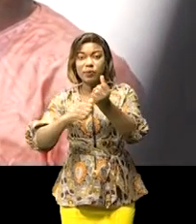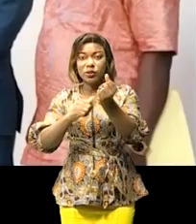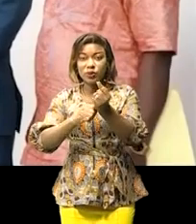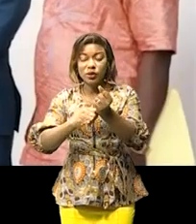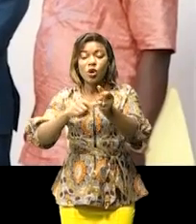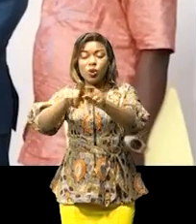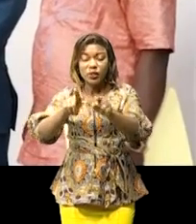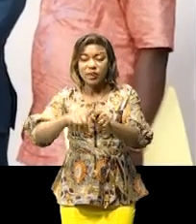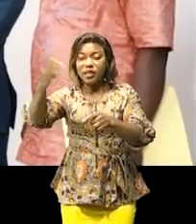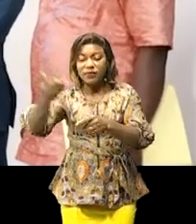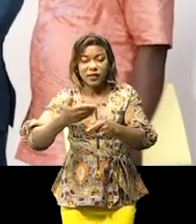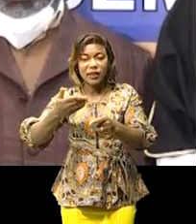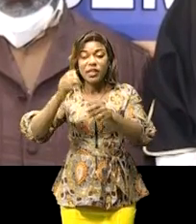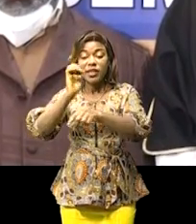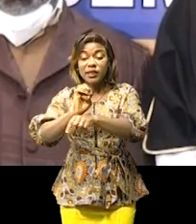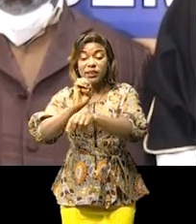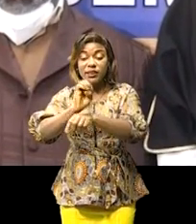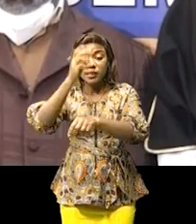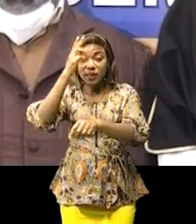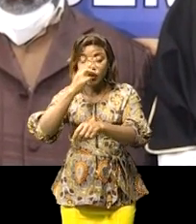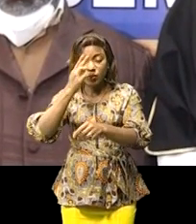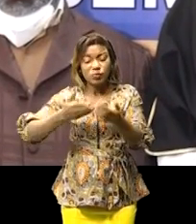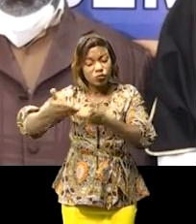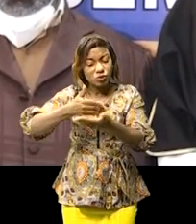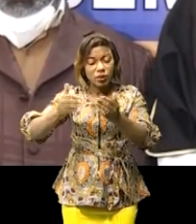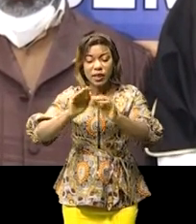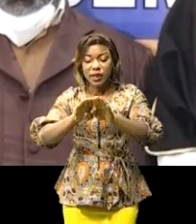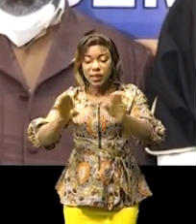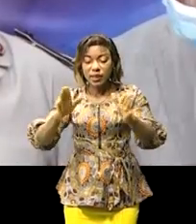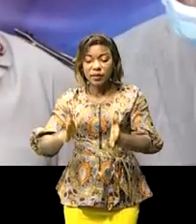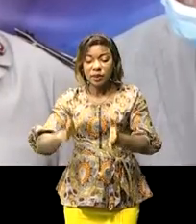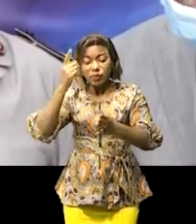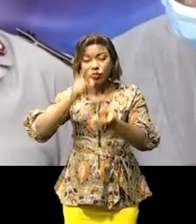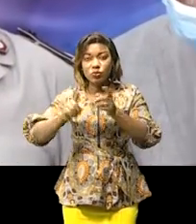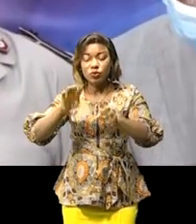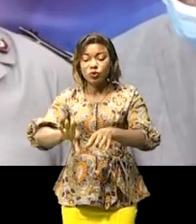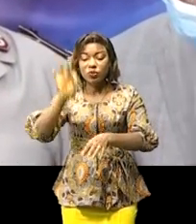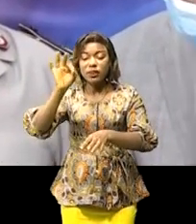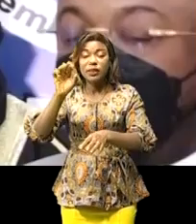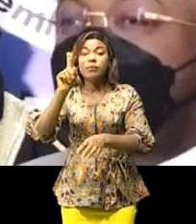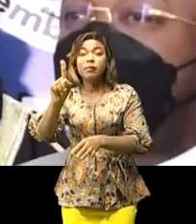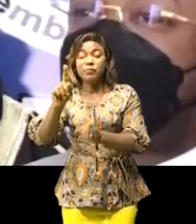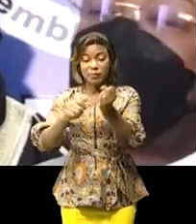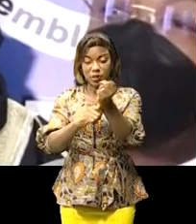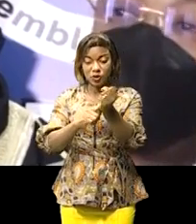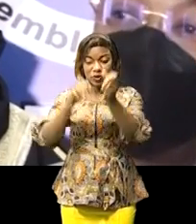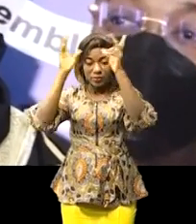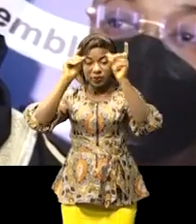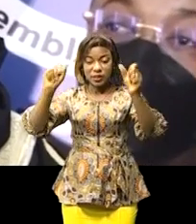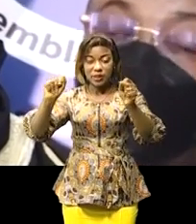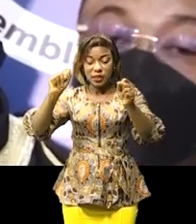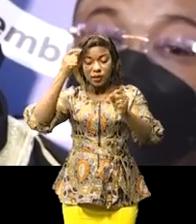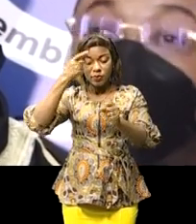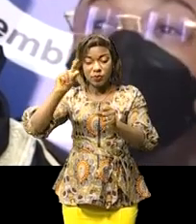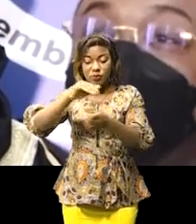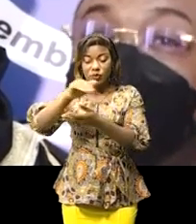les catholiques et protestants à revenir à la table des négociations afin de procéder à la désignation du prochain président de